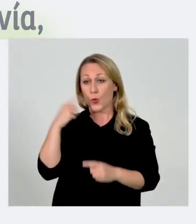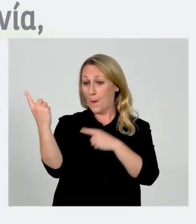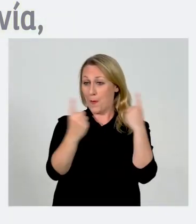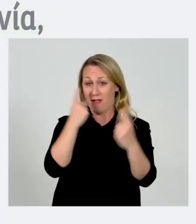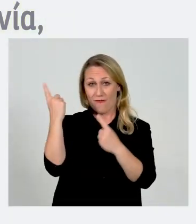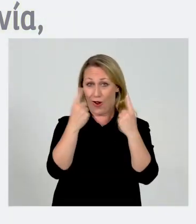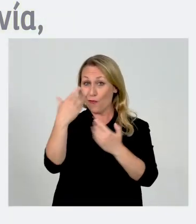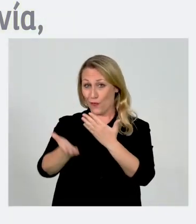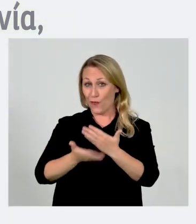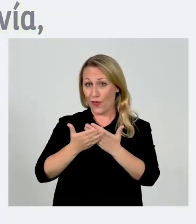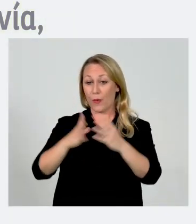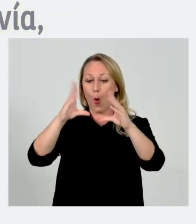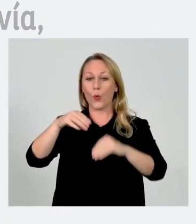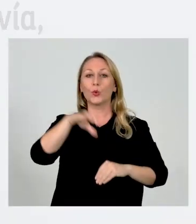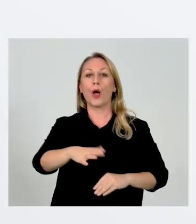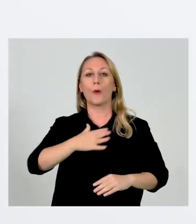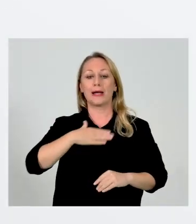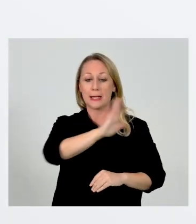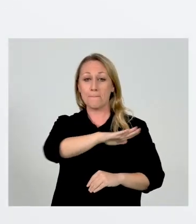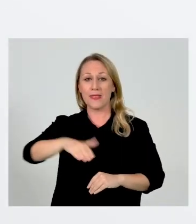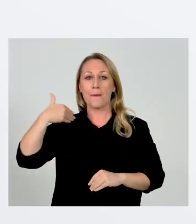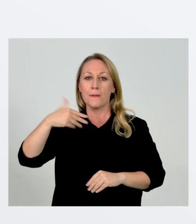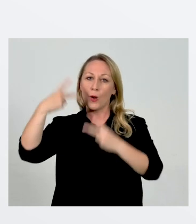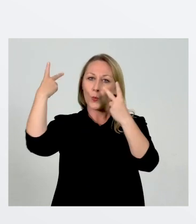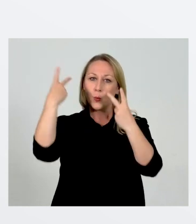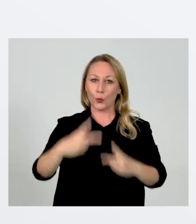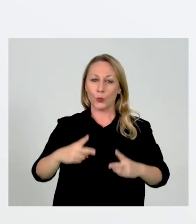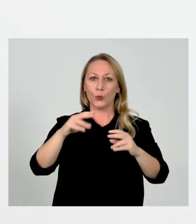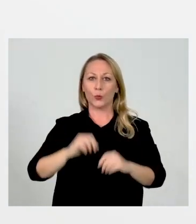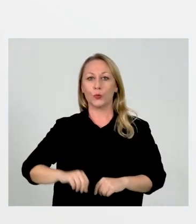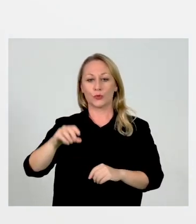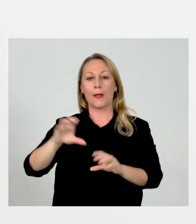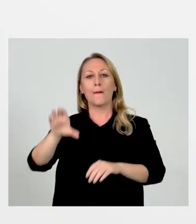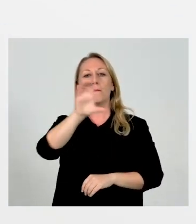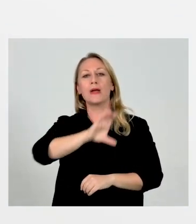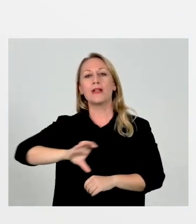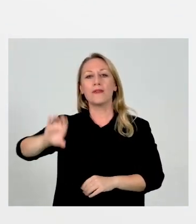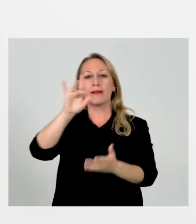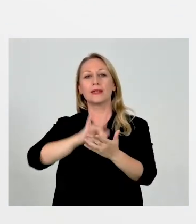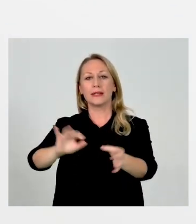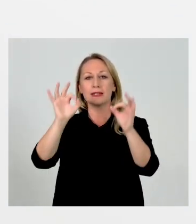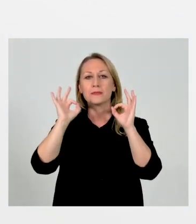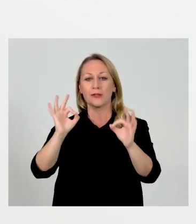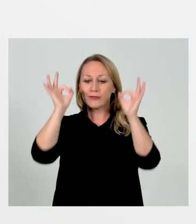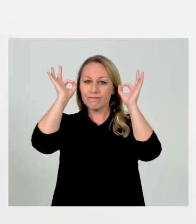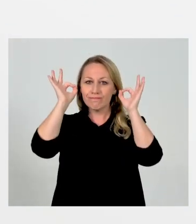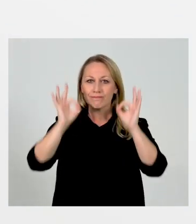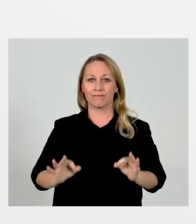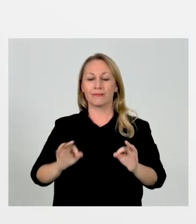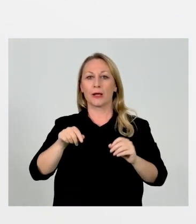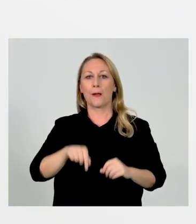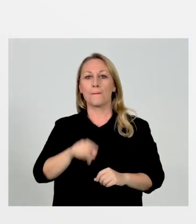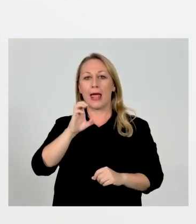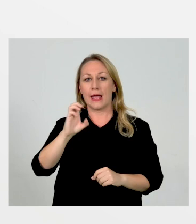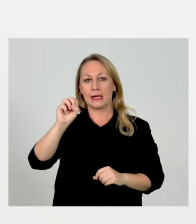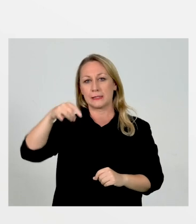Δίνουμε ανάσα στο περιβάλλον. Για τον τόπο μας. Για το μέλλον μας. Περιφέρεια Κεντρικής Μακεδονίας. Η